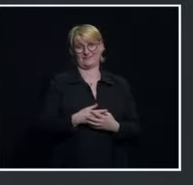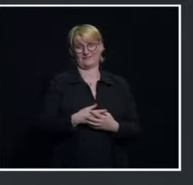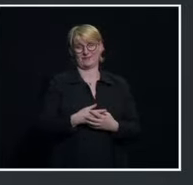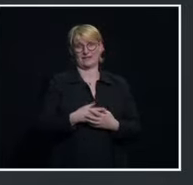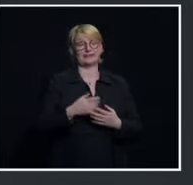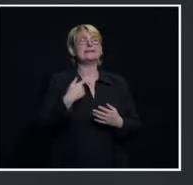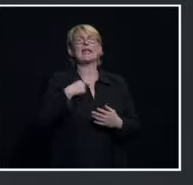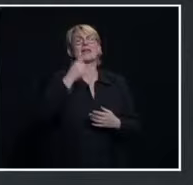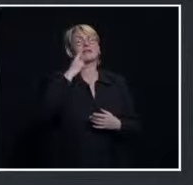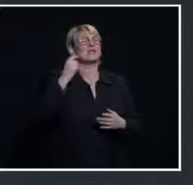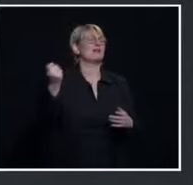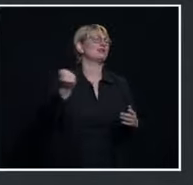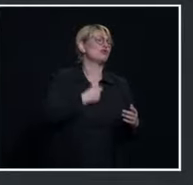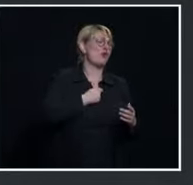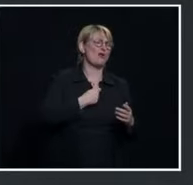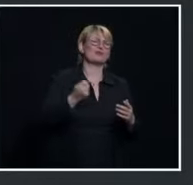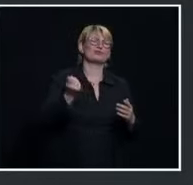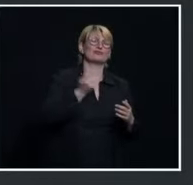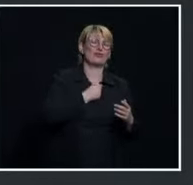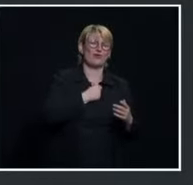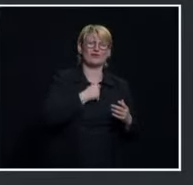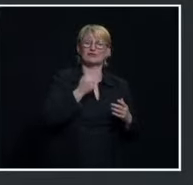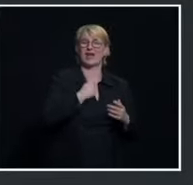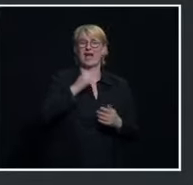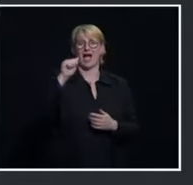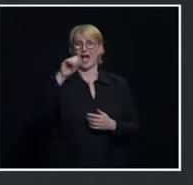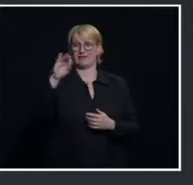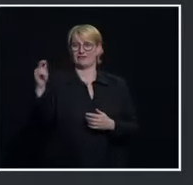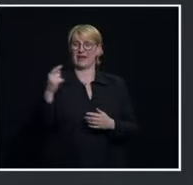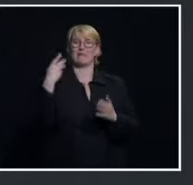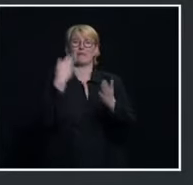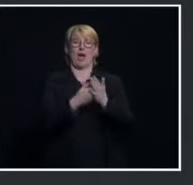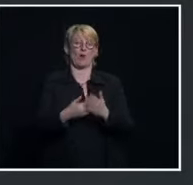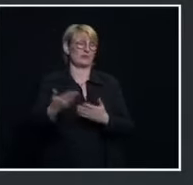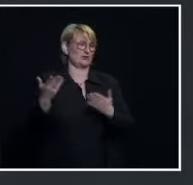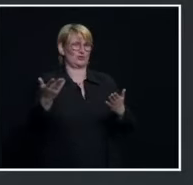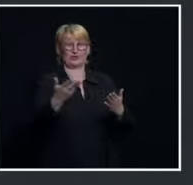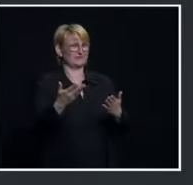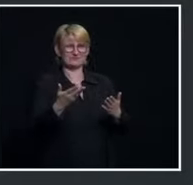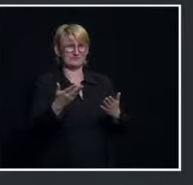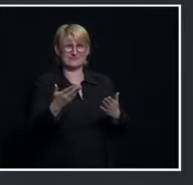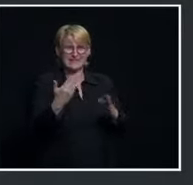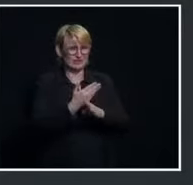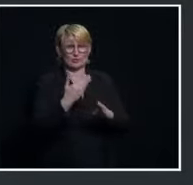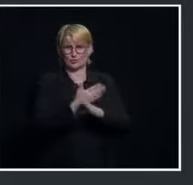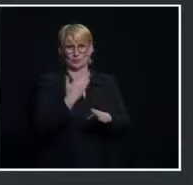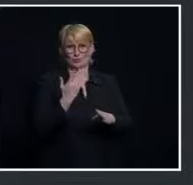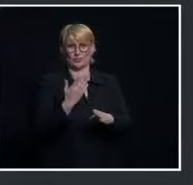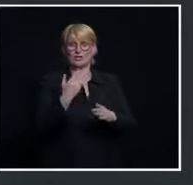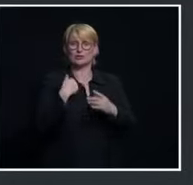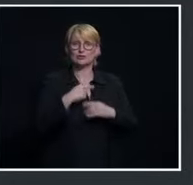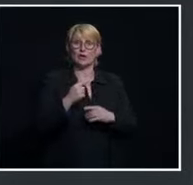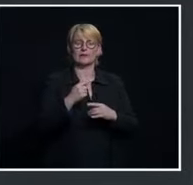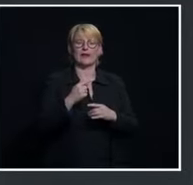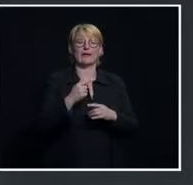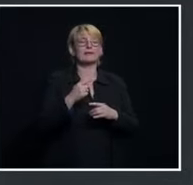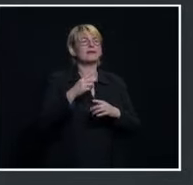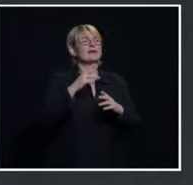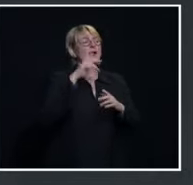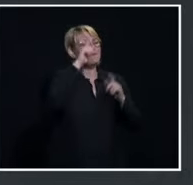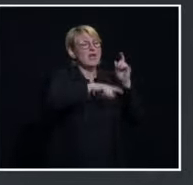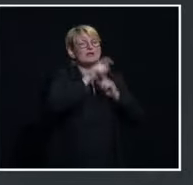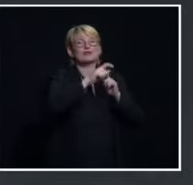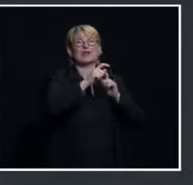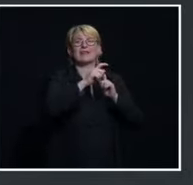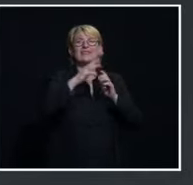Nicht, um sich selbst zu kasteien, wie die Brandstifter von der AfD behaupten, sondern um sich zu immunisieren gegen die